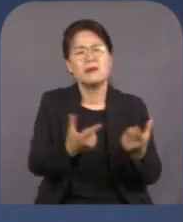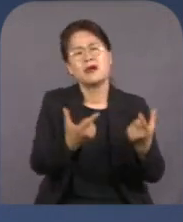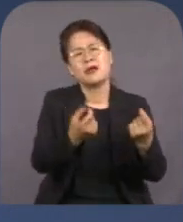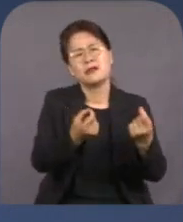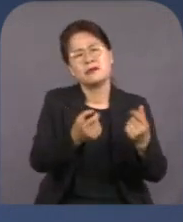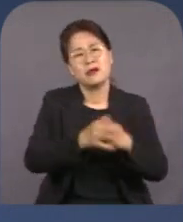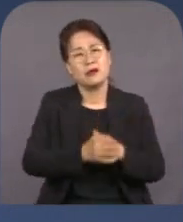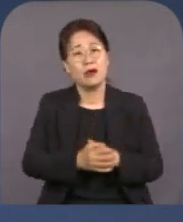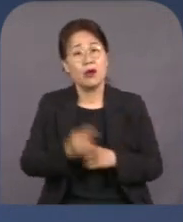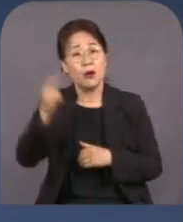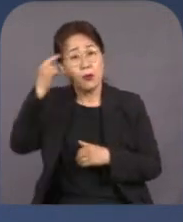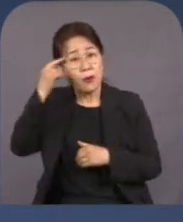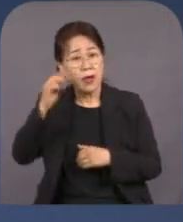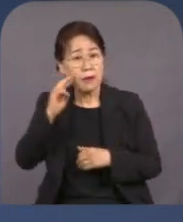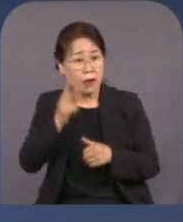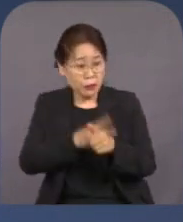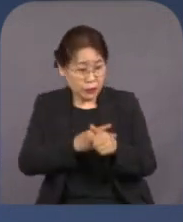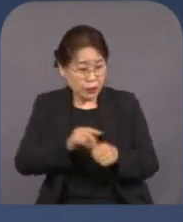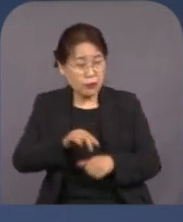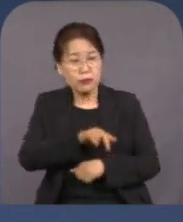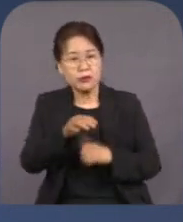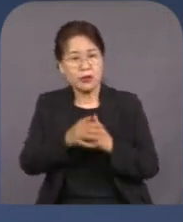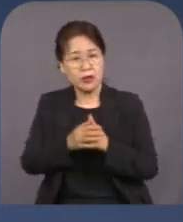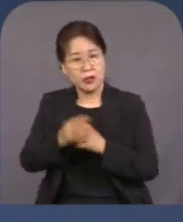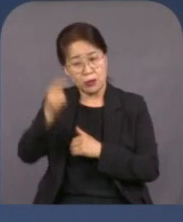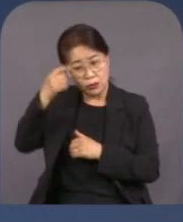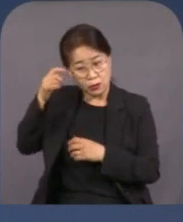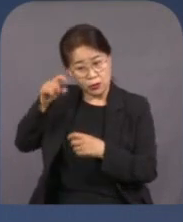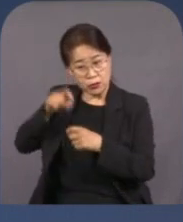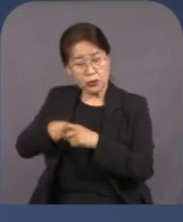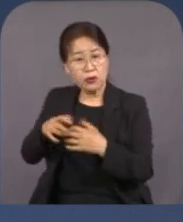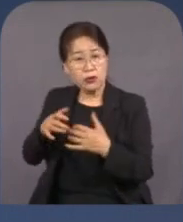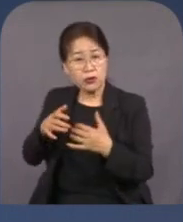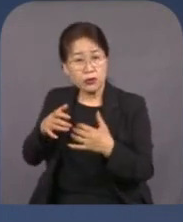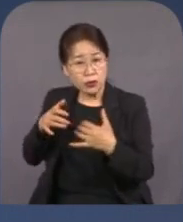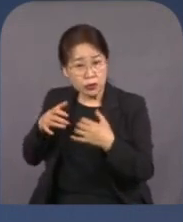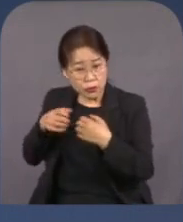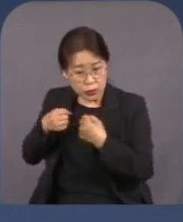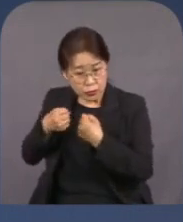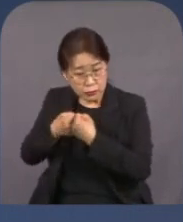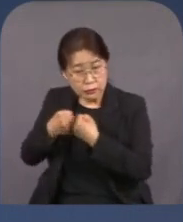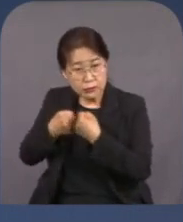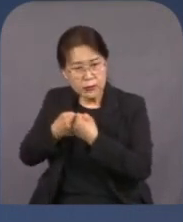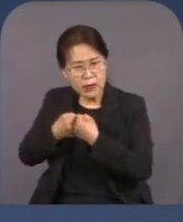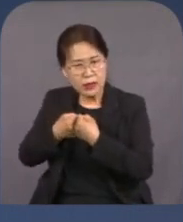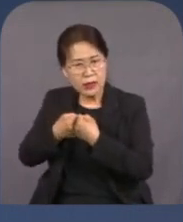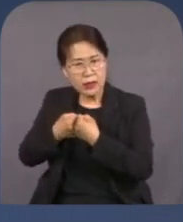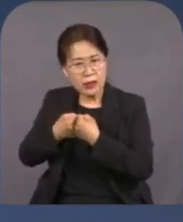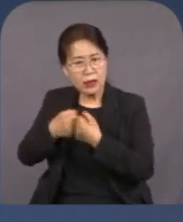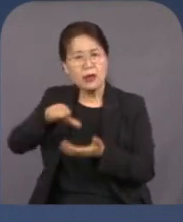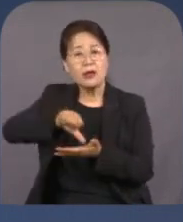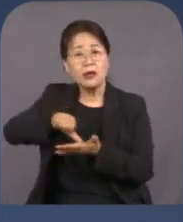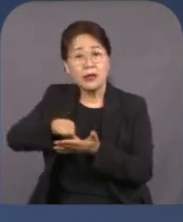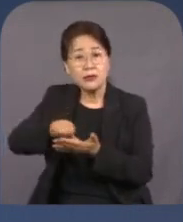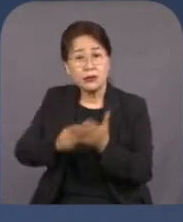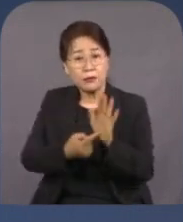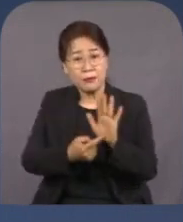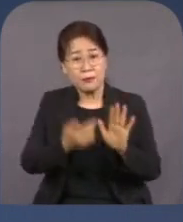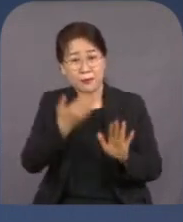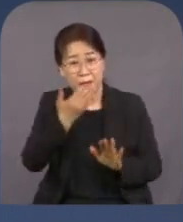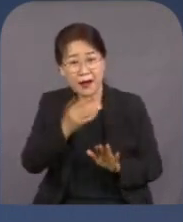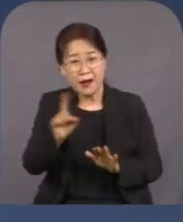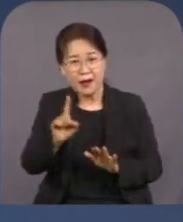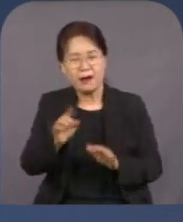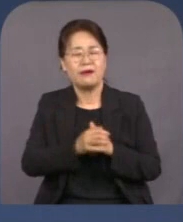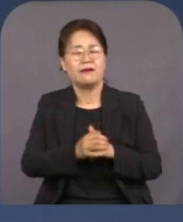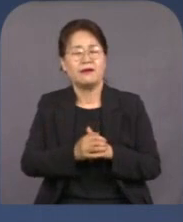왜 바울은 우리의 영적인 전쟁을 씨름 곧 레슬링으로 표현했을까요 그것은